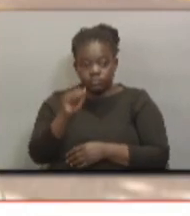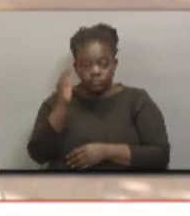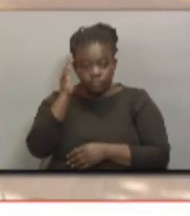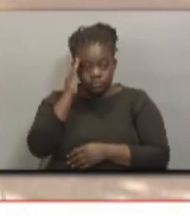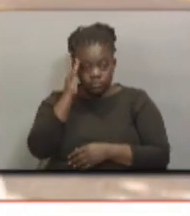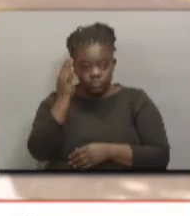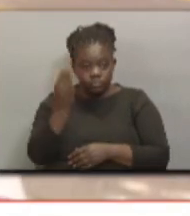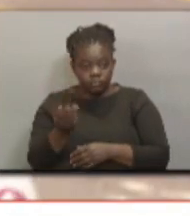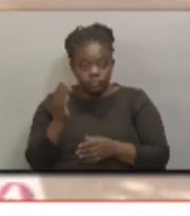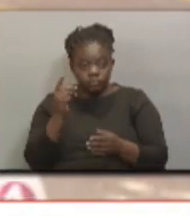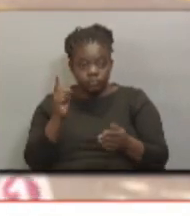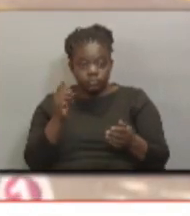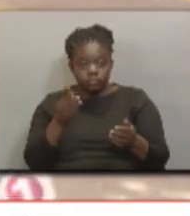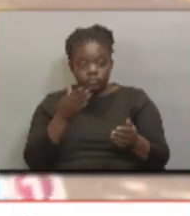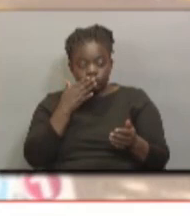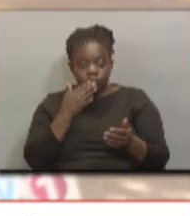oba okufuna ekifaananyi.